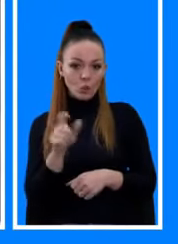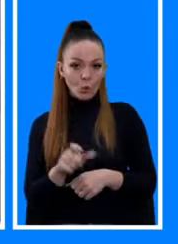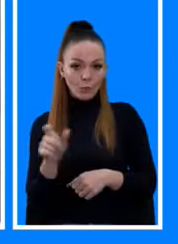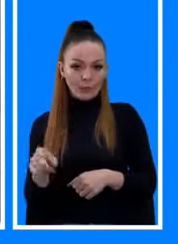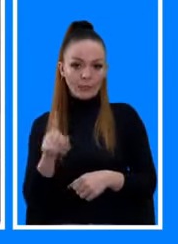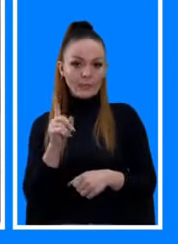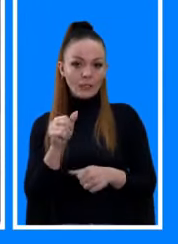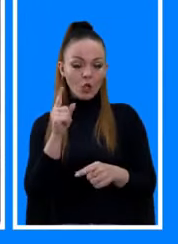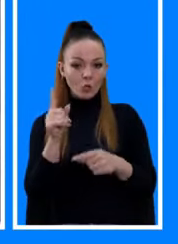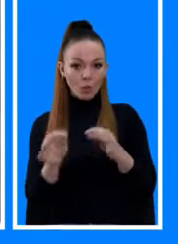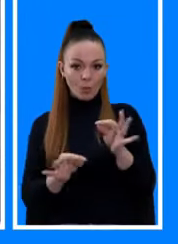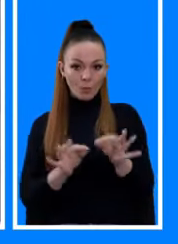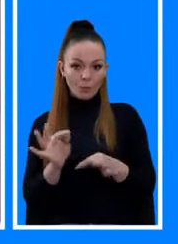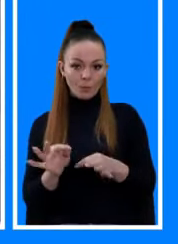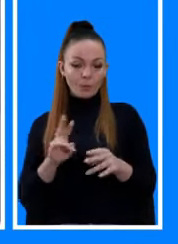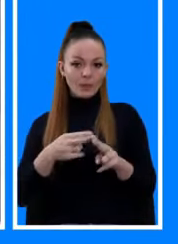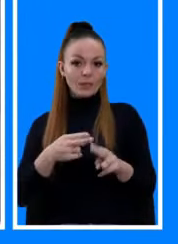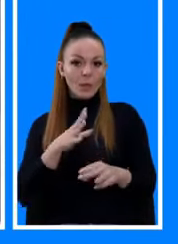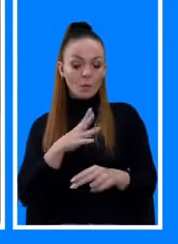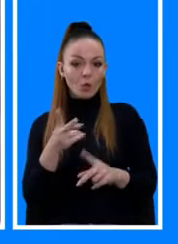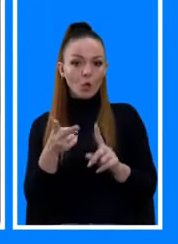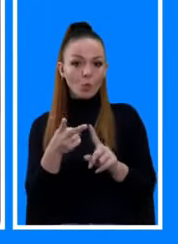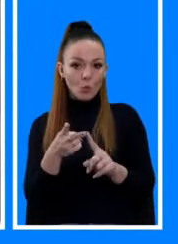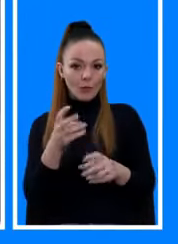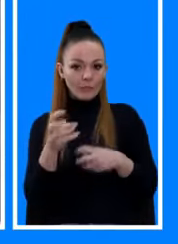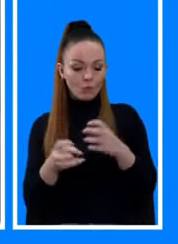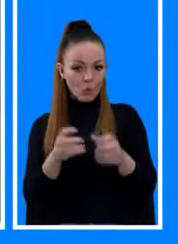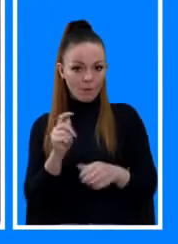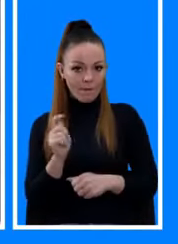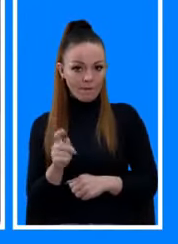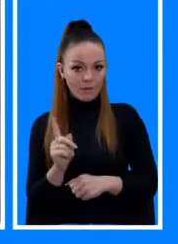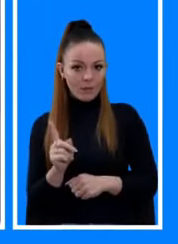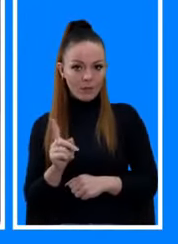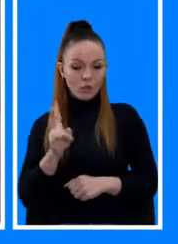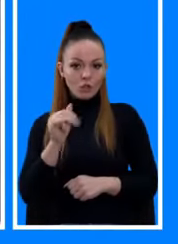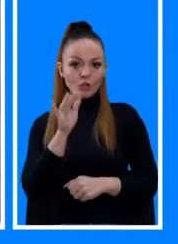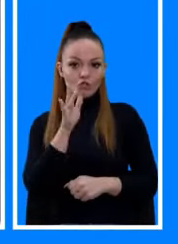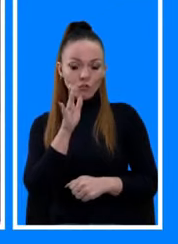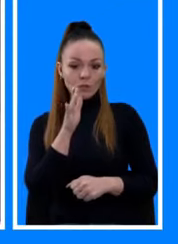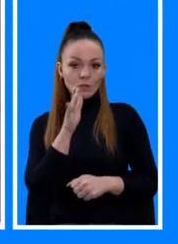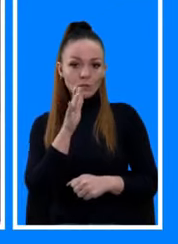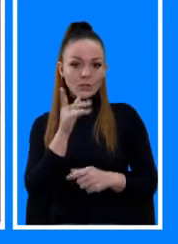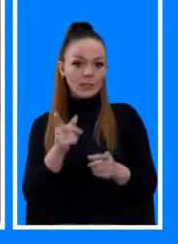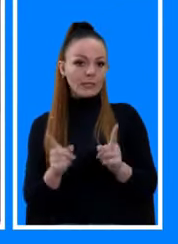добу. Але це була Друга світова війна. На час дійсно